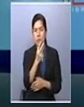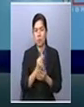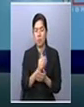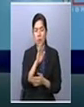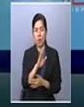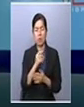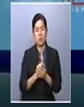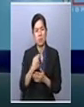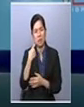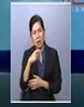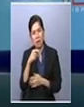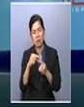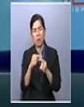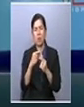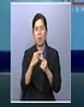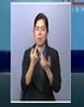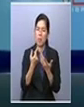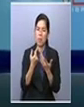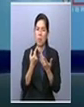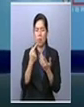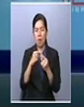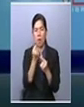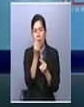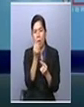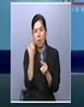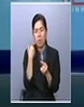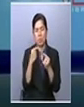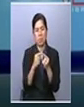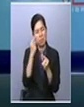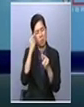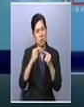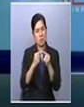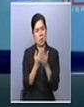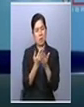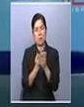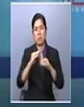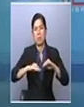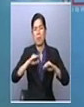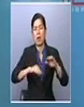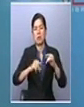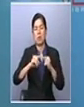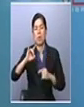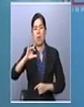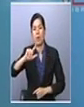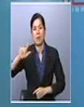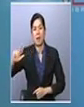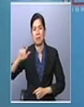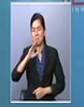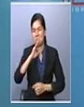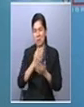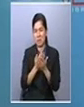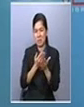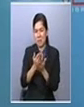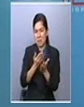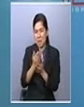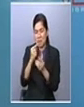ลาดหุ้นฮ่องกงเนี่ยจะต้องเสียเงินถึงประมาณ100ล้านบาทในการไปลิสต์แล้วการที่จ่ายเงินเท่านี้เนี่ยซึ่งตี